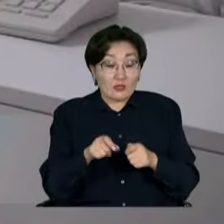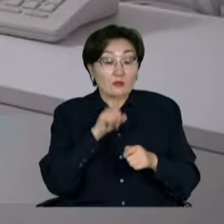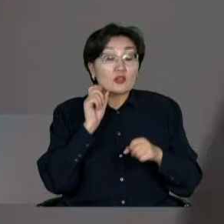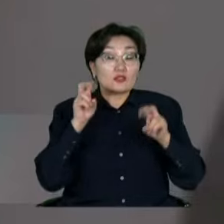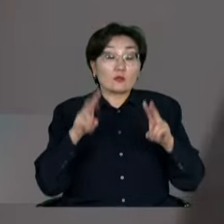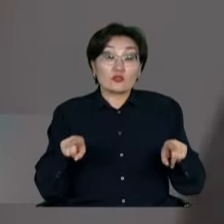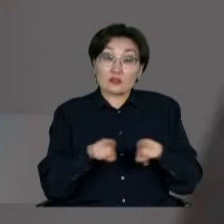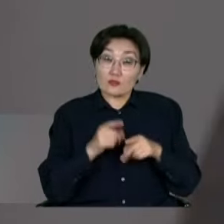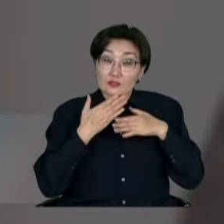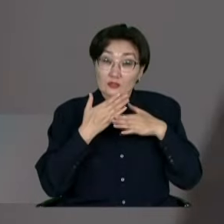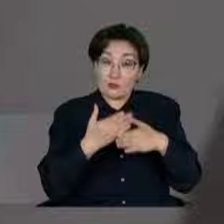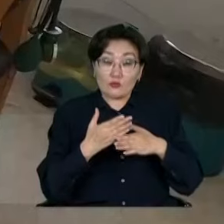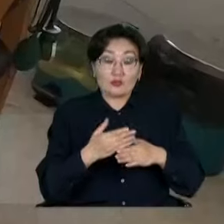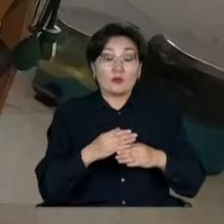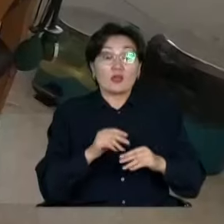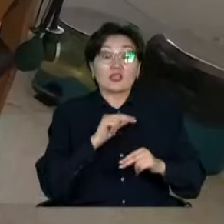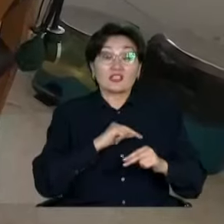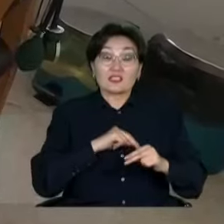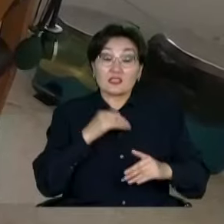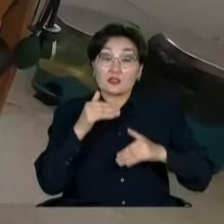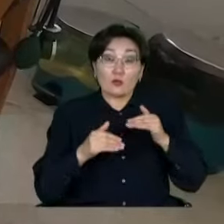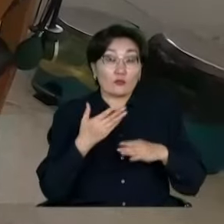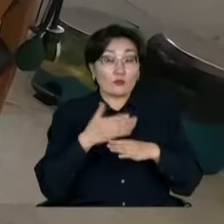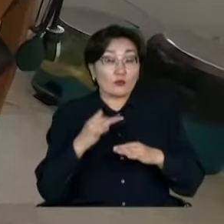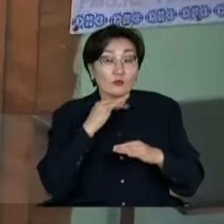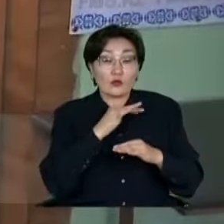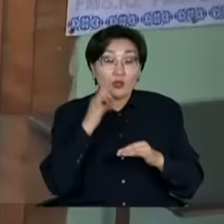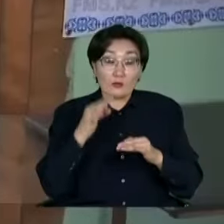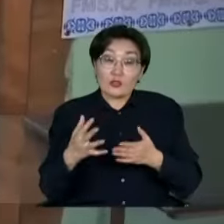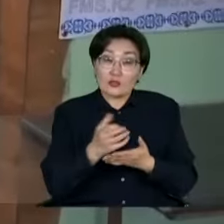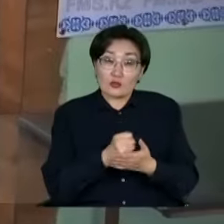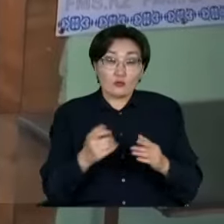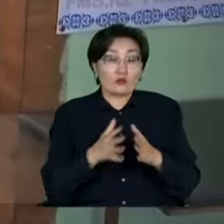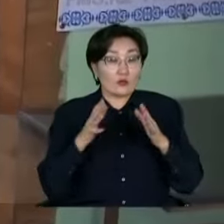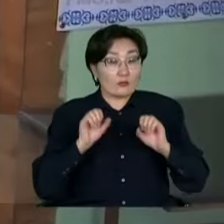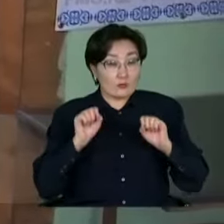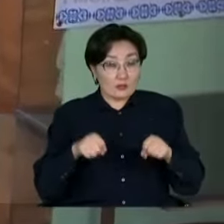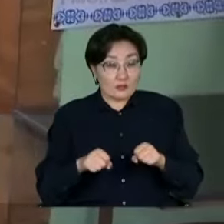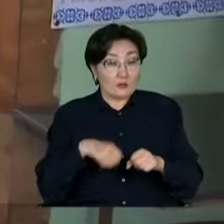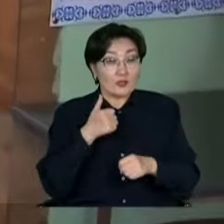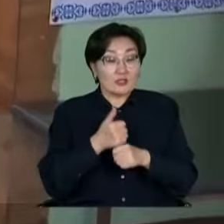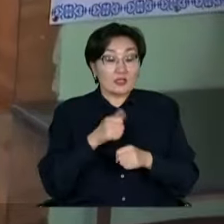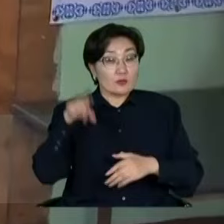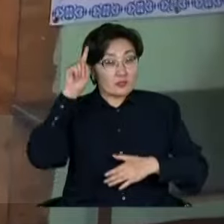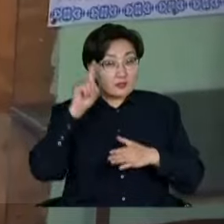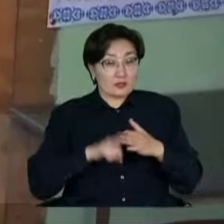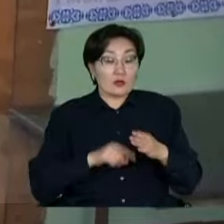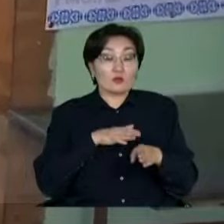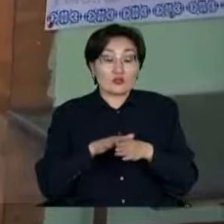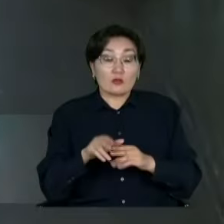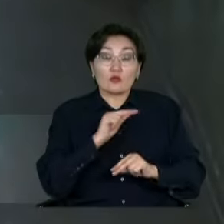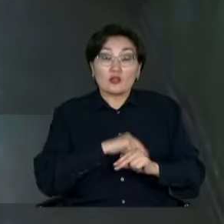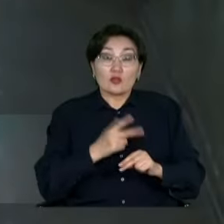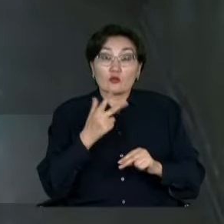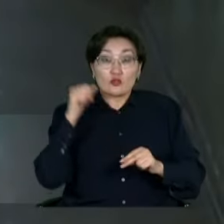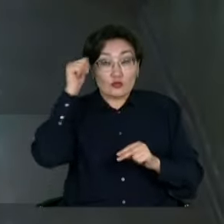мамандарға мұндай қолдау мансапты құрудан бөлек мол тәжірибе жинауға үлкен мүмкіндікті де халатты. Ең бастысы сенімді ақтап қызметті 3 жыл